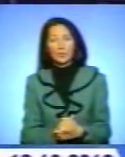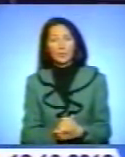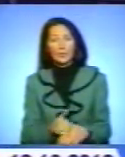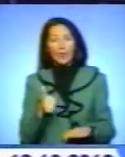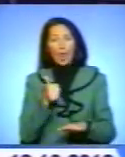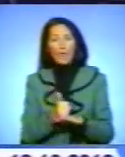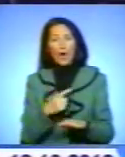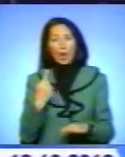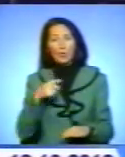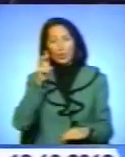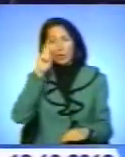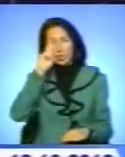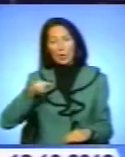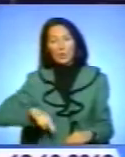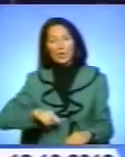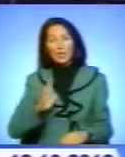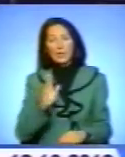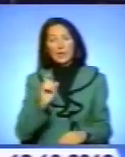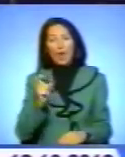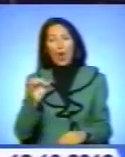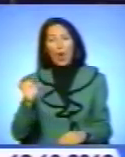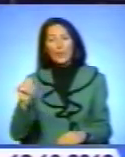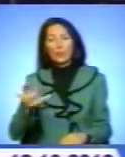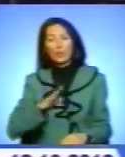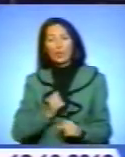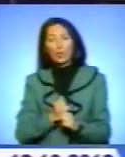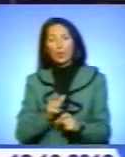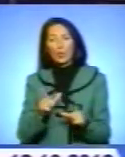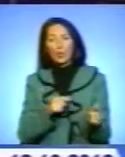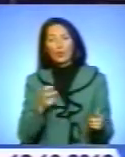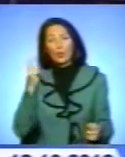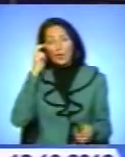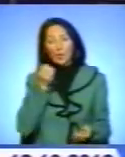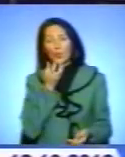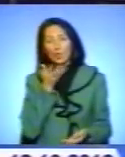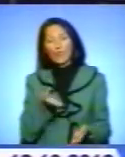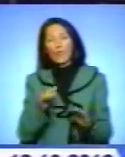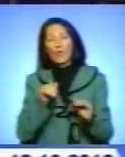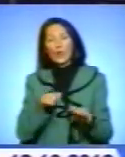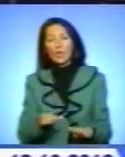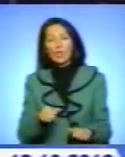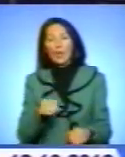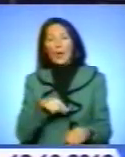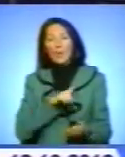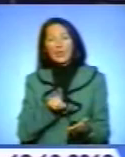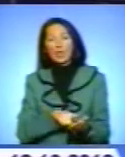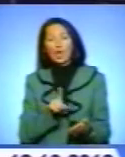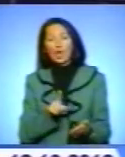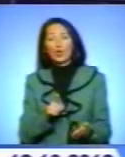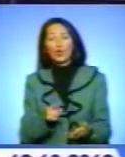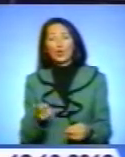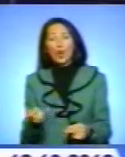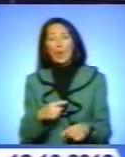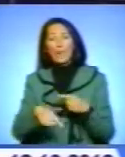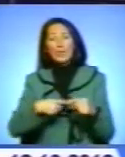Голова обласної державної адміністрації Валентин Хоптян, перебуваючи з робочою поїздкою в Києві, позитивно вирішив питання щодо безперебійного газопостачання в